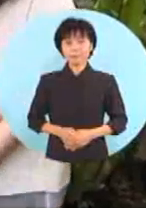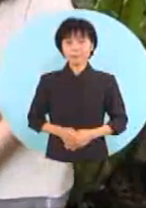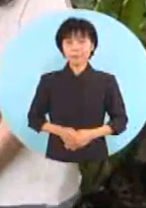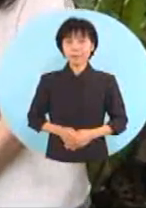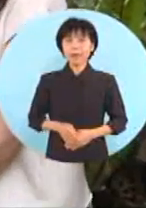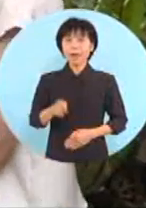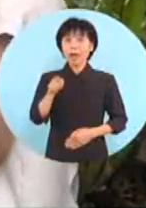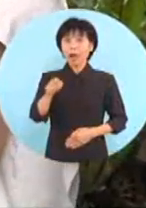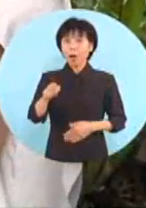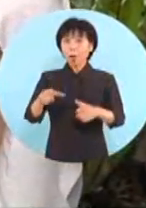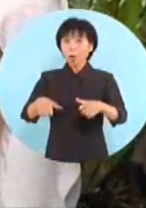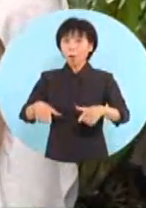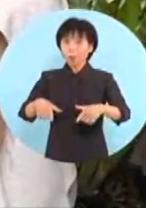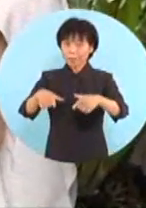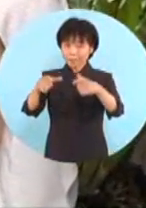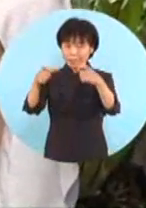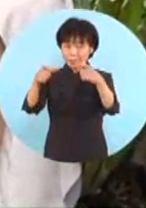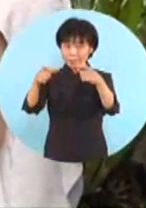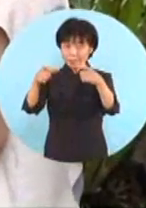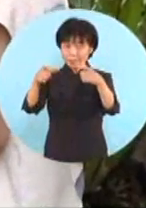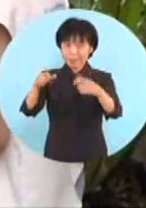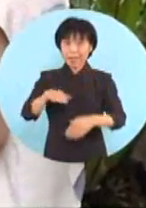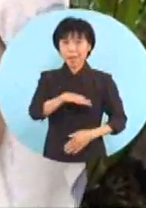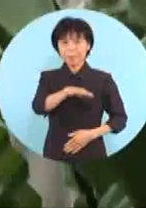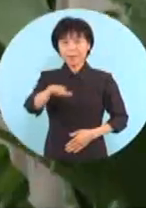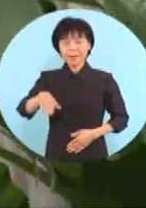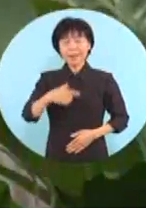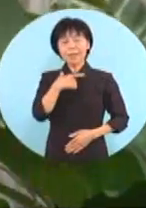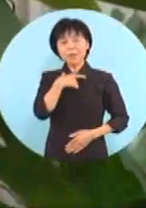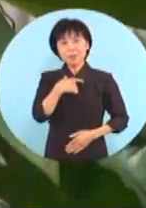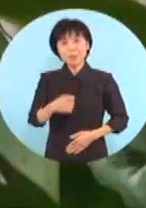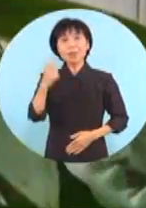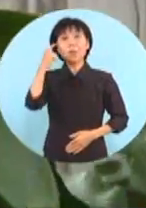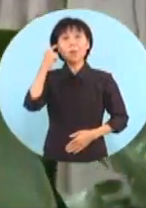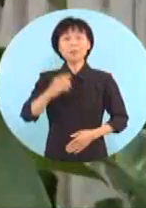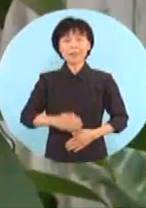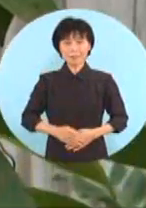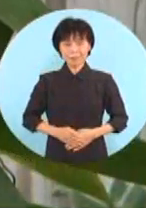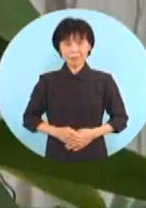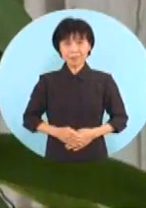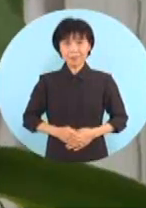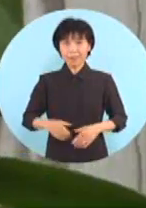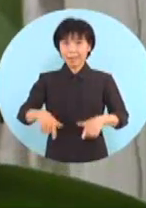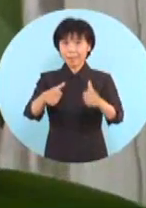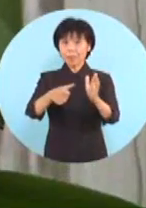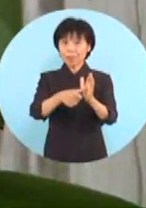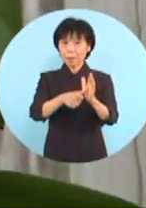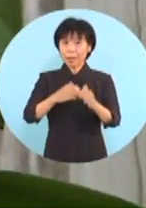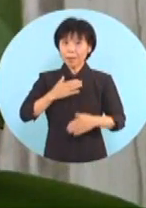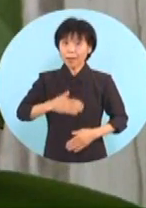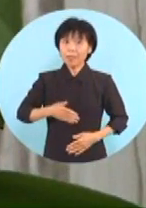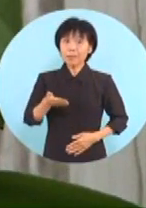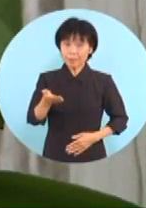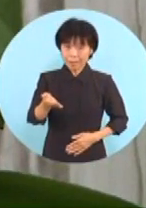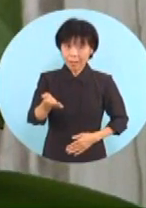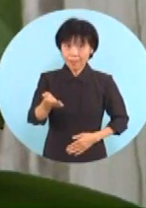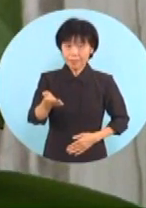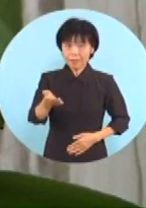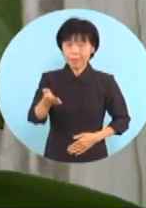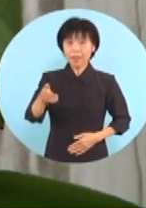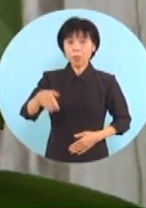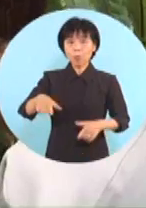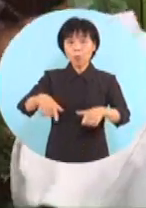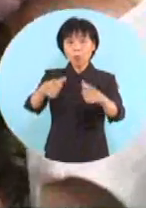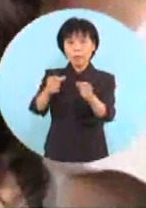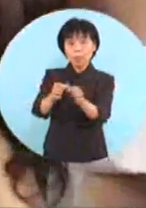はい、それではですね、はい、これ皆さんとってもお好きだと思うんですけども、一体何だと思いますか。こ